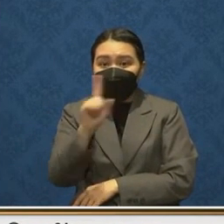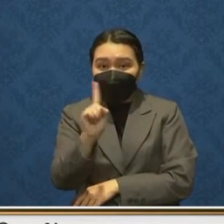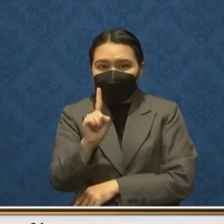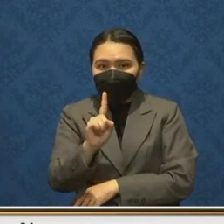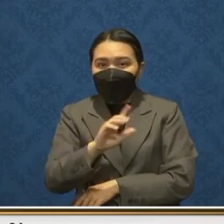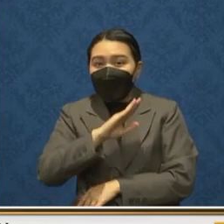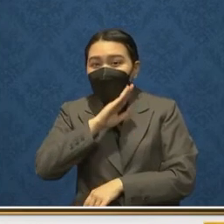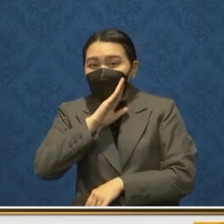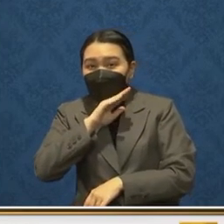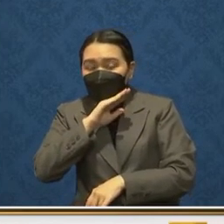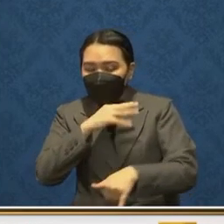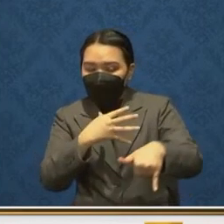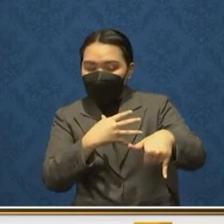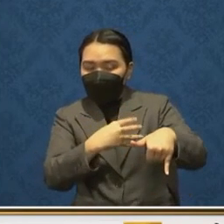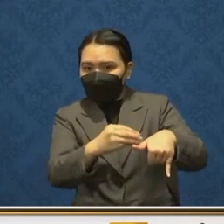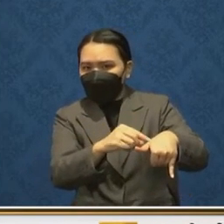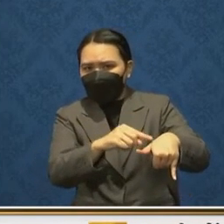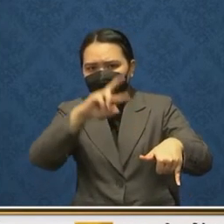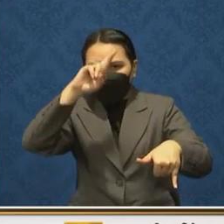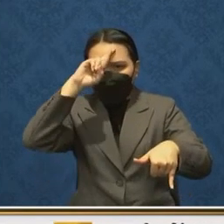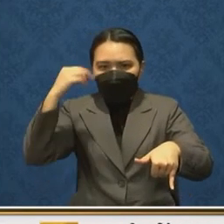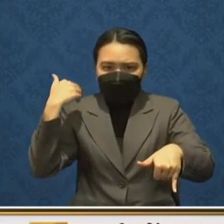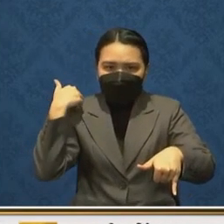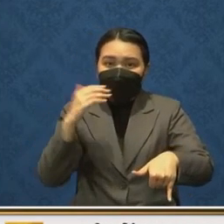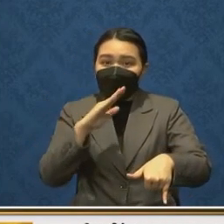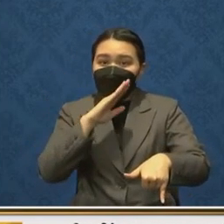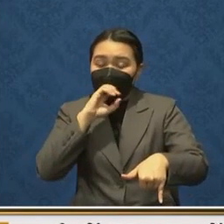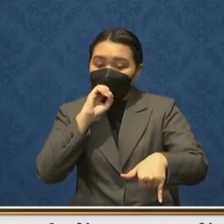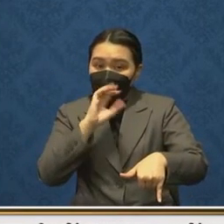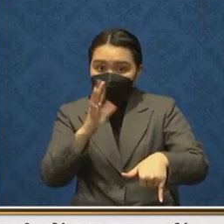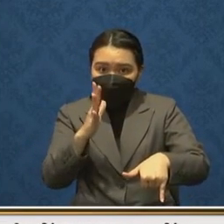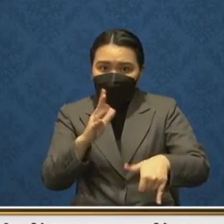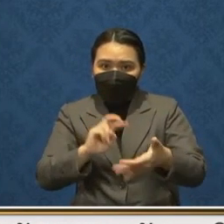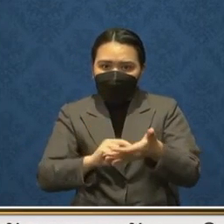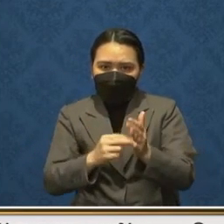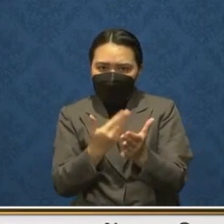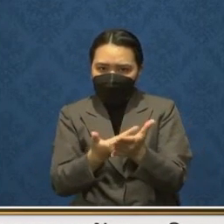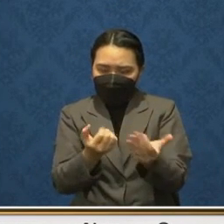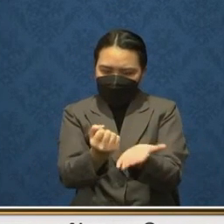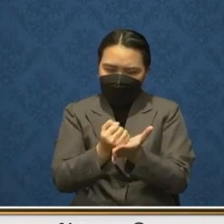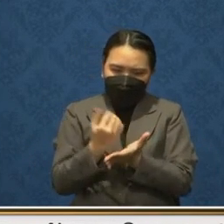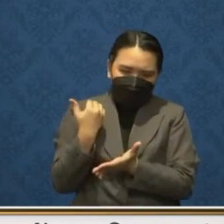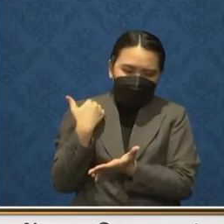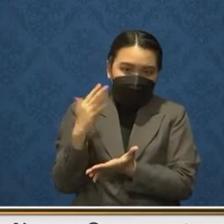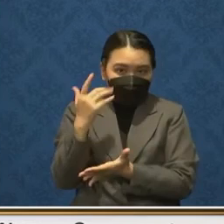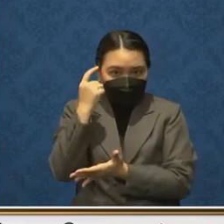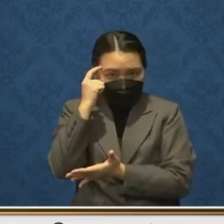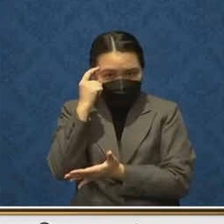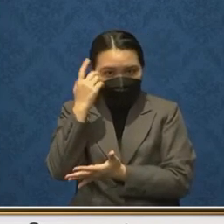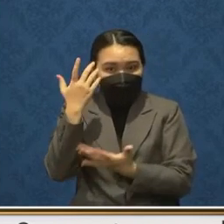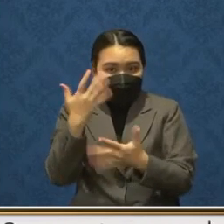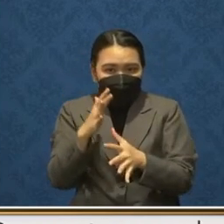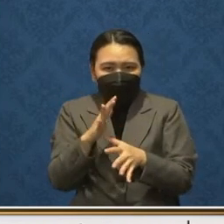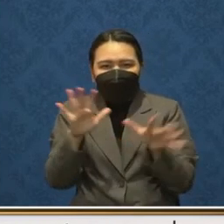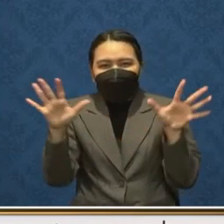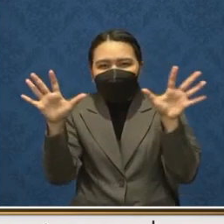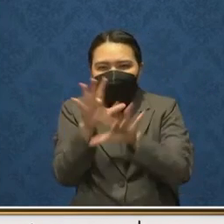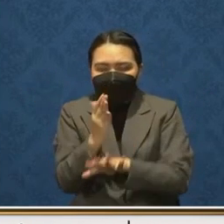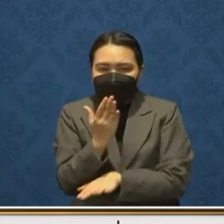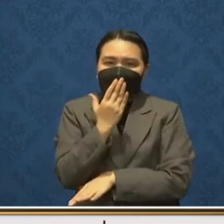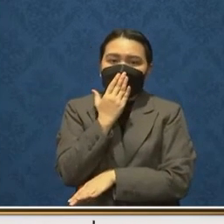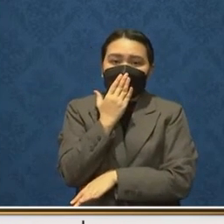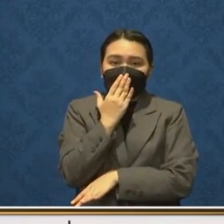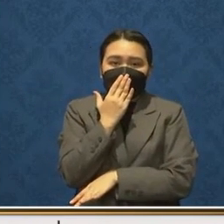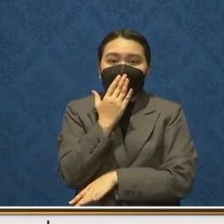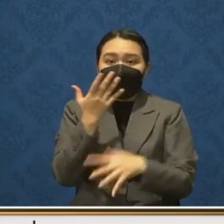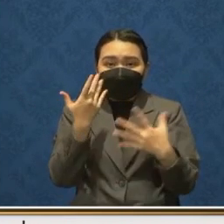ถ้าบอกกมาฝังหมูเขาแลไมรจะได้เงินจริหอไม่เรื่องนี้ก็เลยถูกเก็บใบสุดท้ายเนี่ยครัเรื่องมนช้า